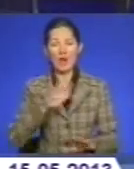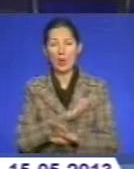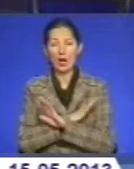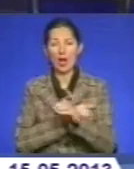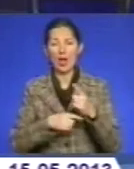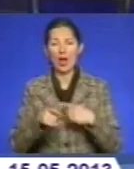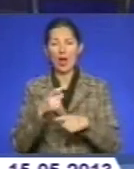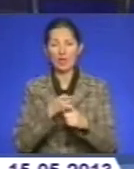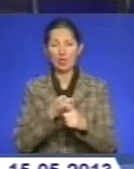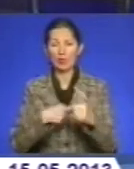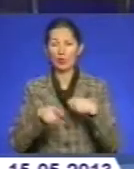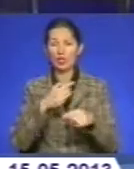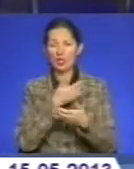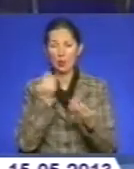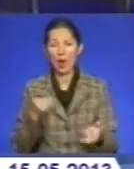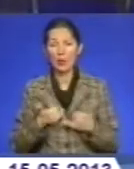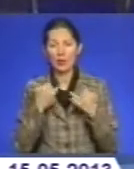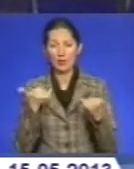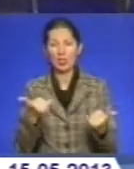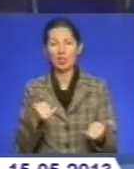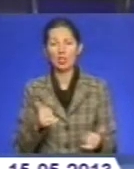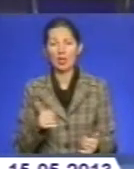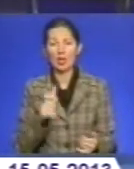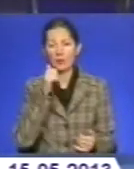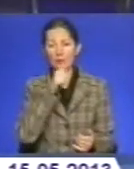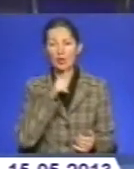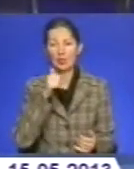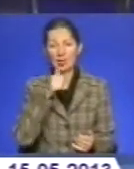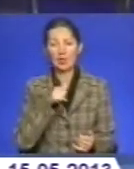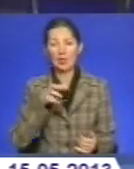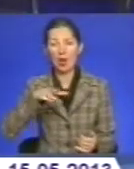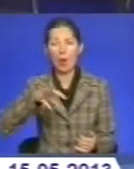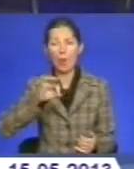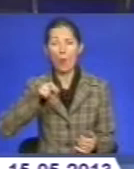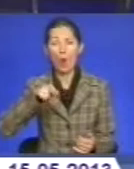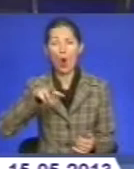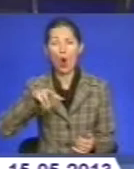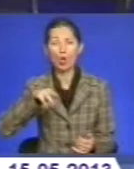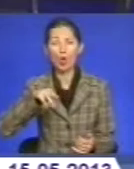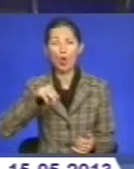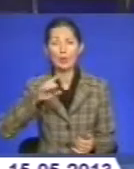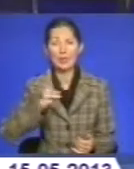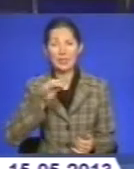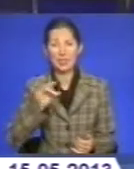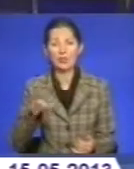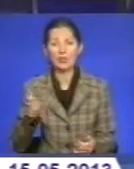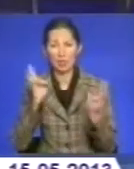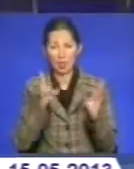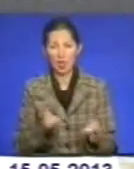70-річчю Молотківської трагедії відбувся у меморіальному комплексі села Молотків Лановецького району. Детальніше у